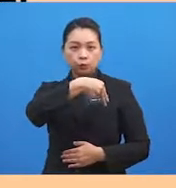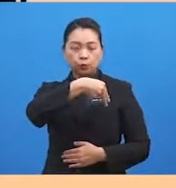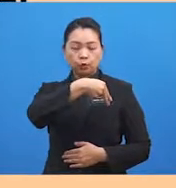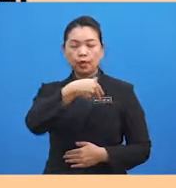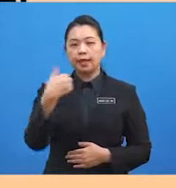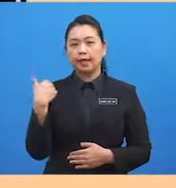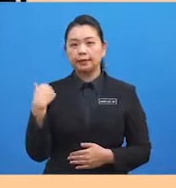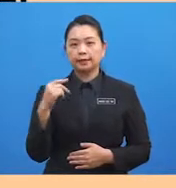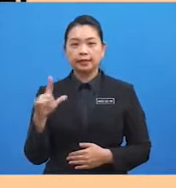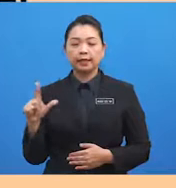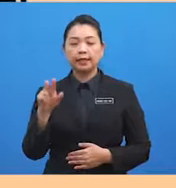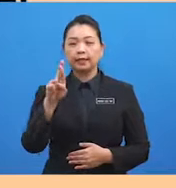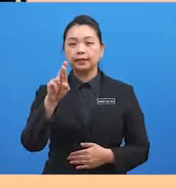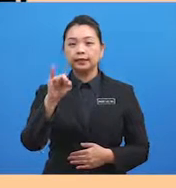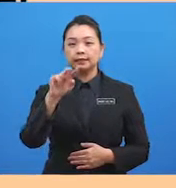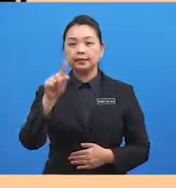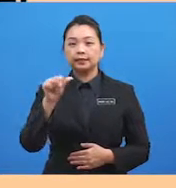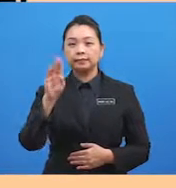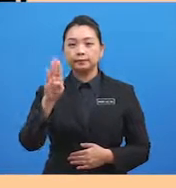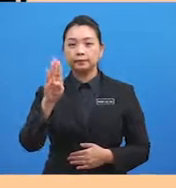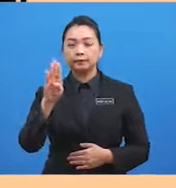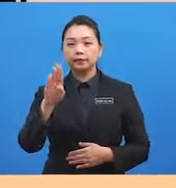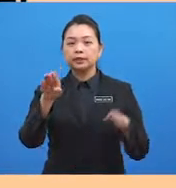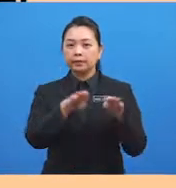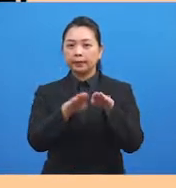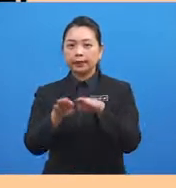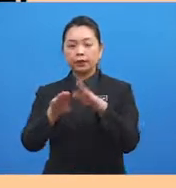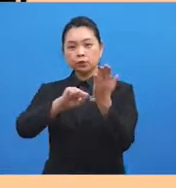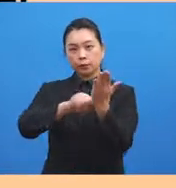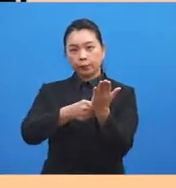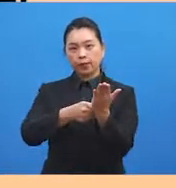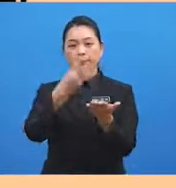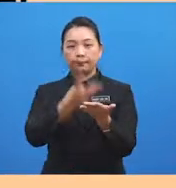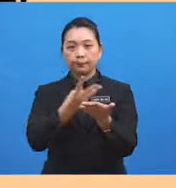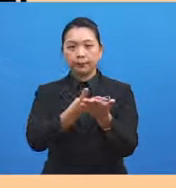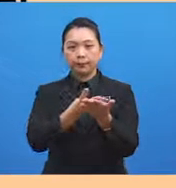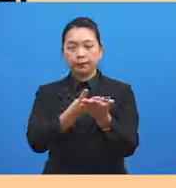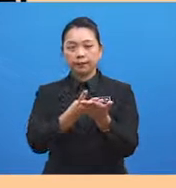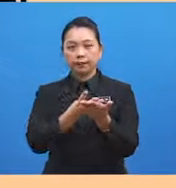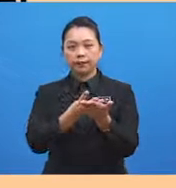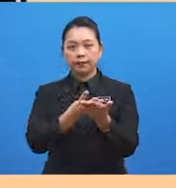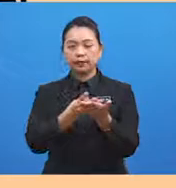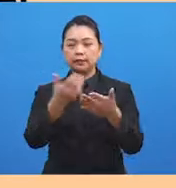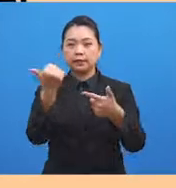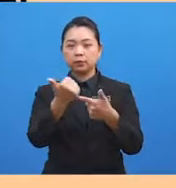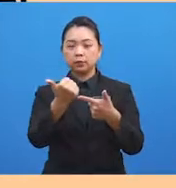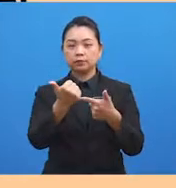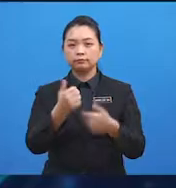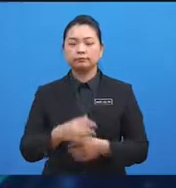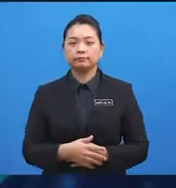adalah rezab yang digunakan sebagai sumber pembiayaan sebagai modal